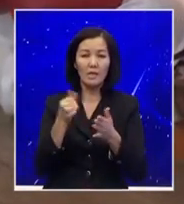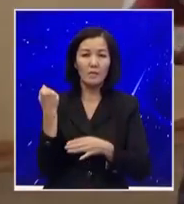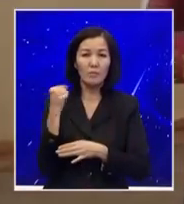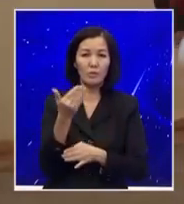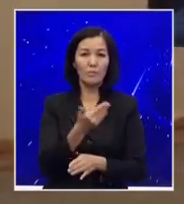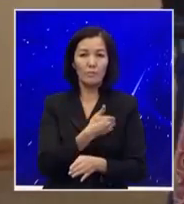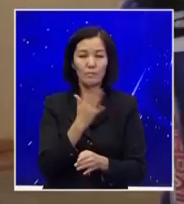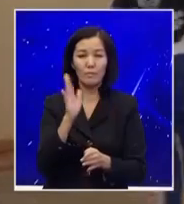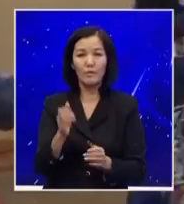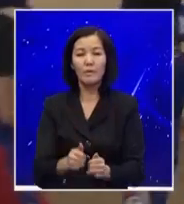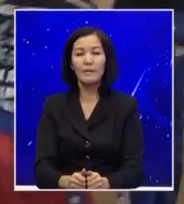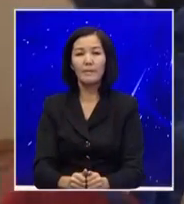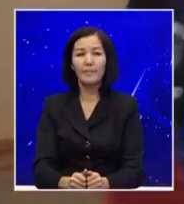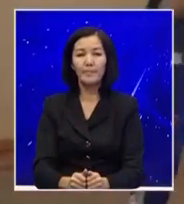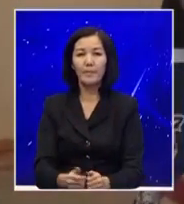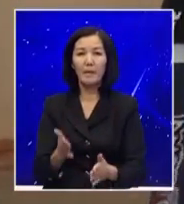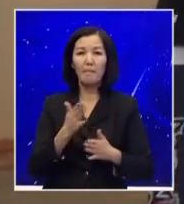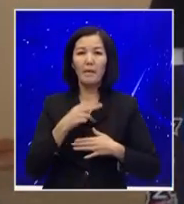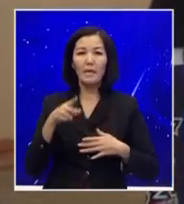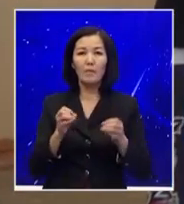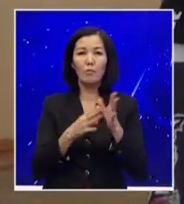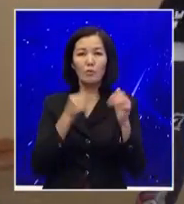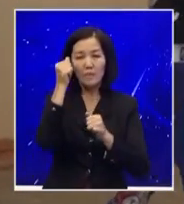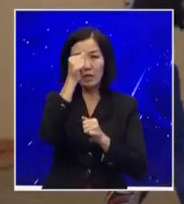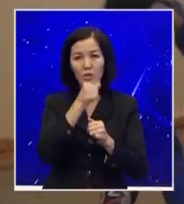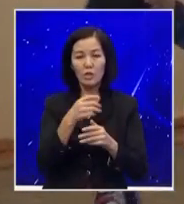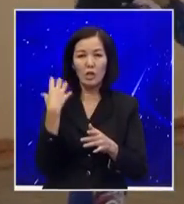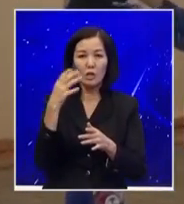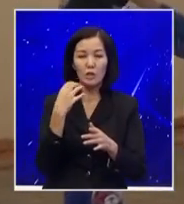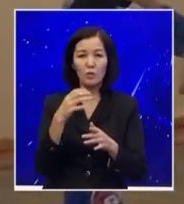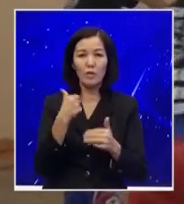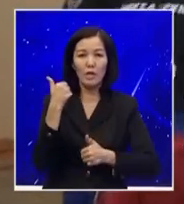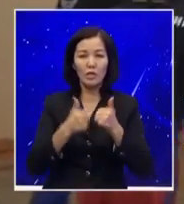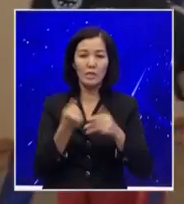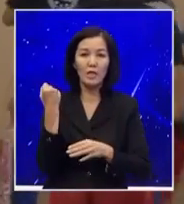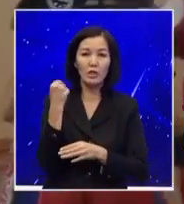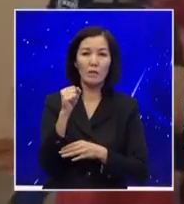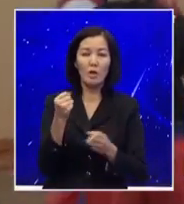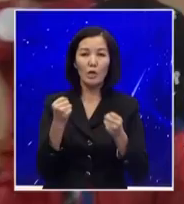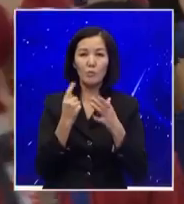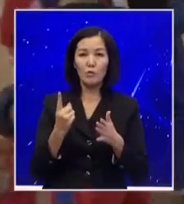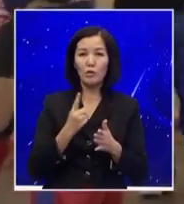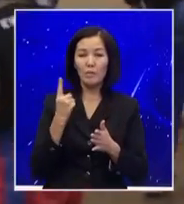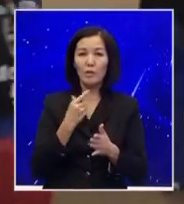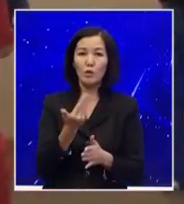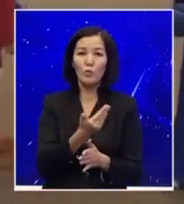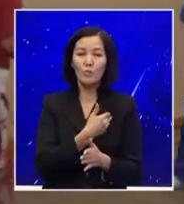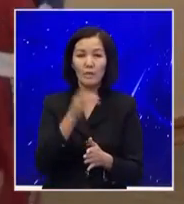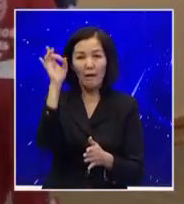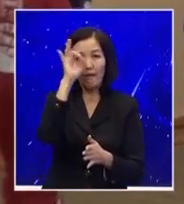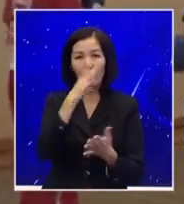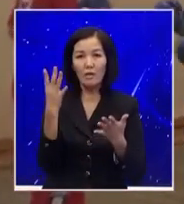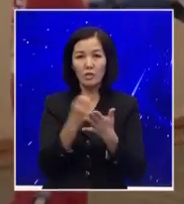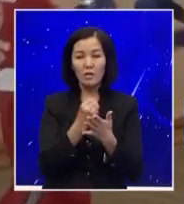иелену. Мен 2018 жылы Қызылордада өткен жарыста жүлдегер болып, спорт шеберіне үміткер атағын жеңіп